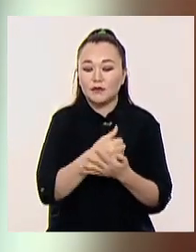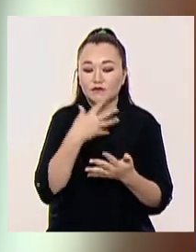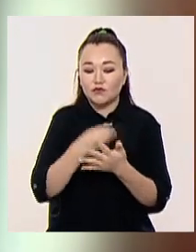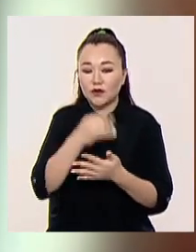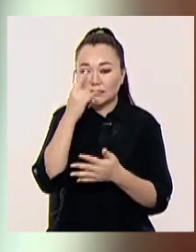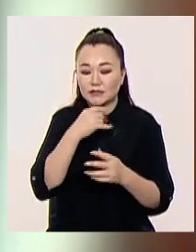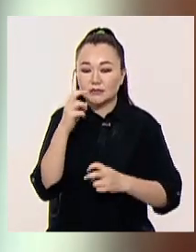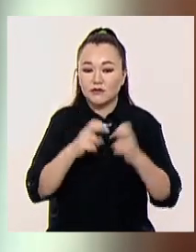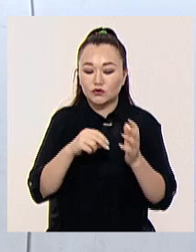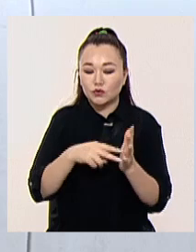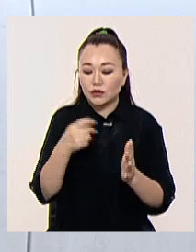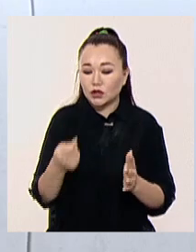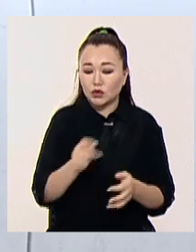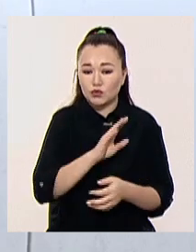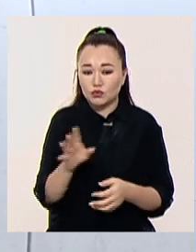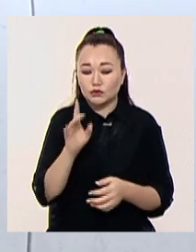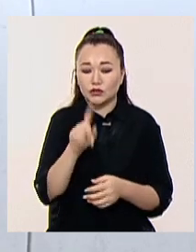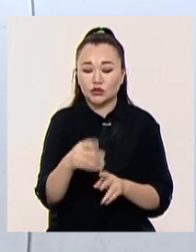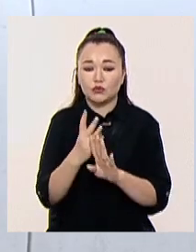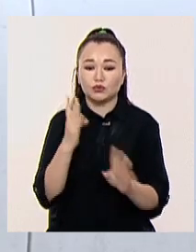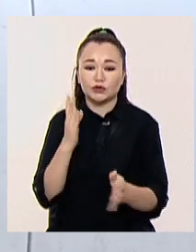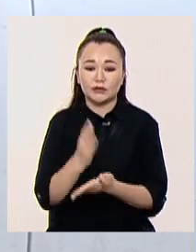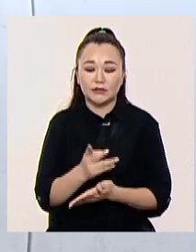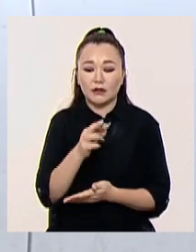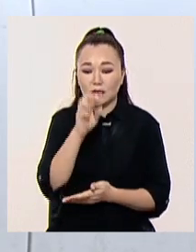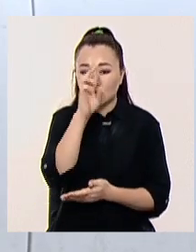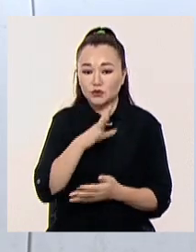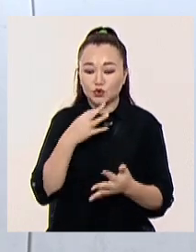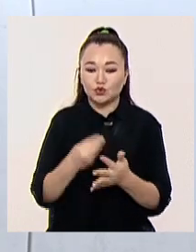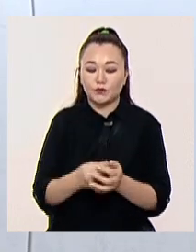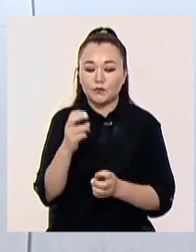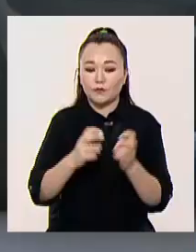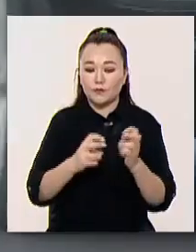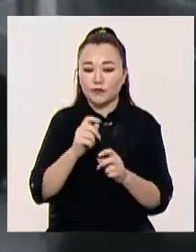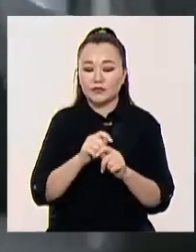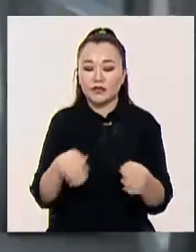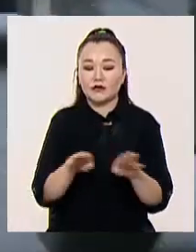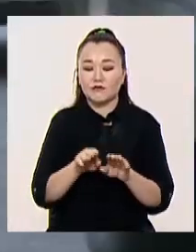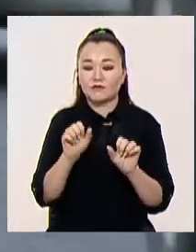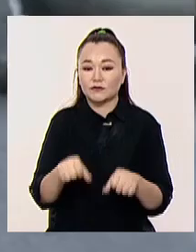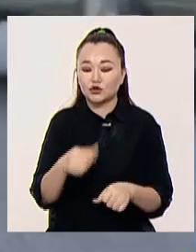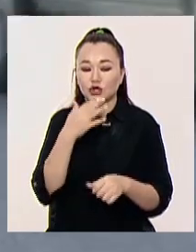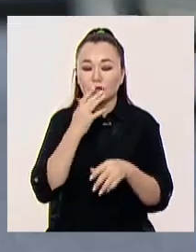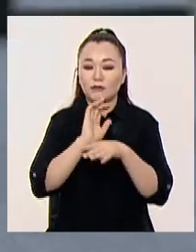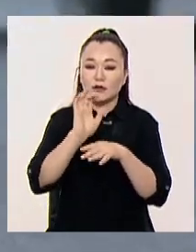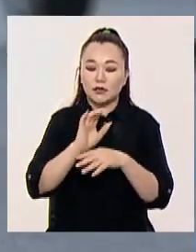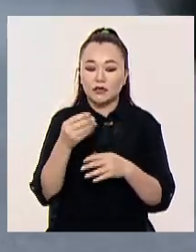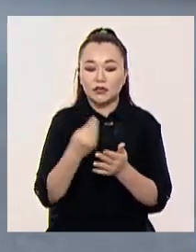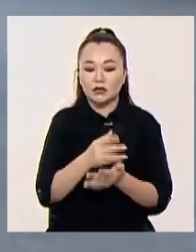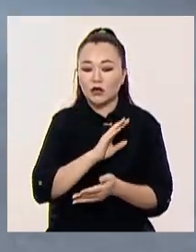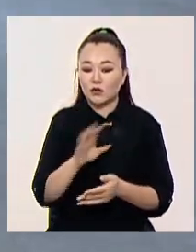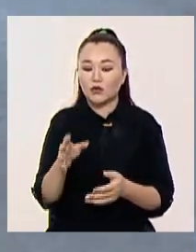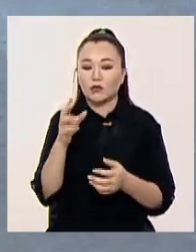отечественных заводах, стоят недешево, да и на них очередь. Государство для поддержки собственного автопрома закрывает возможность импортировать недорогой